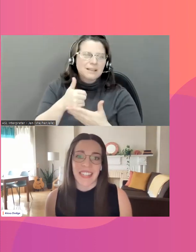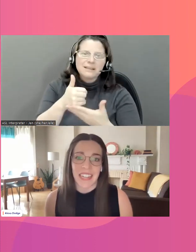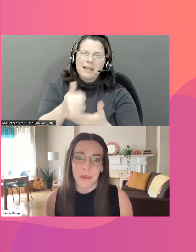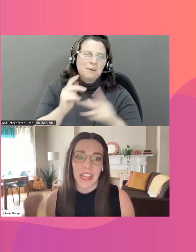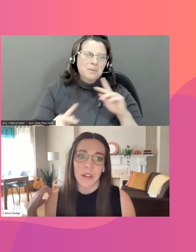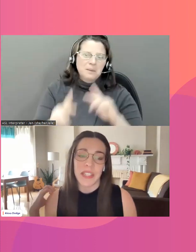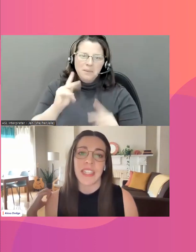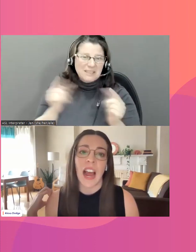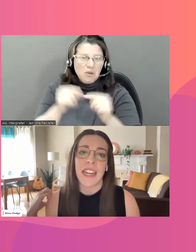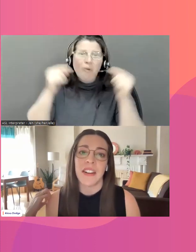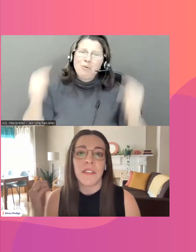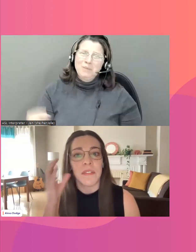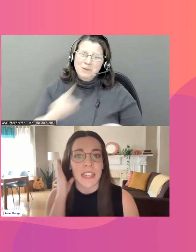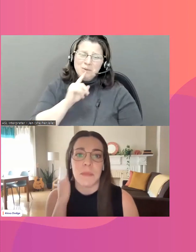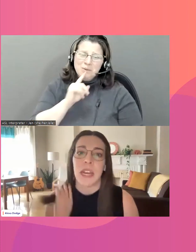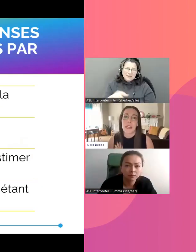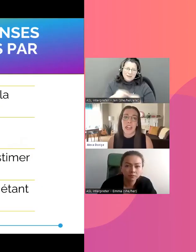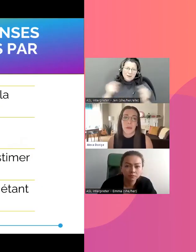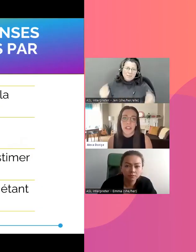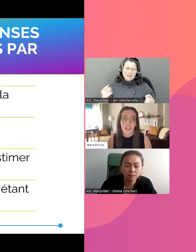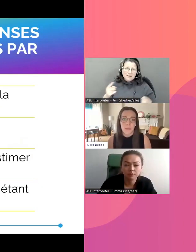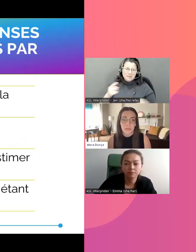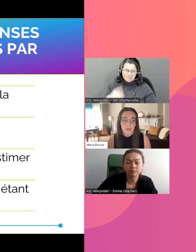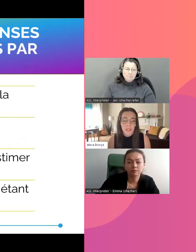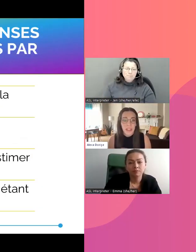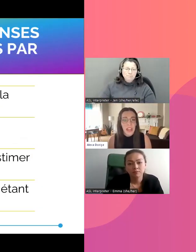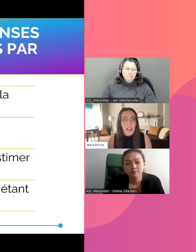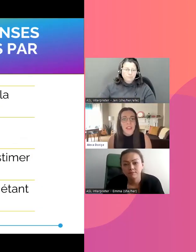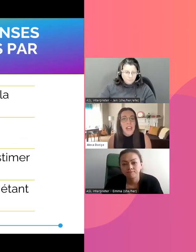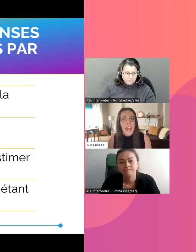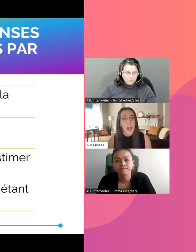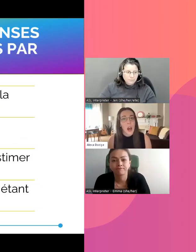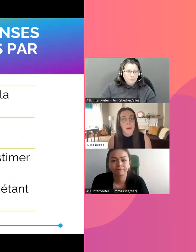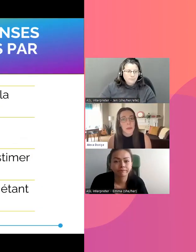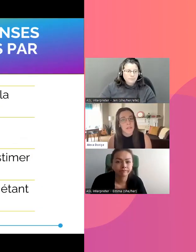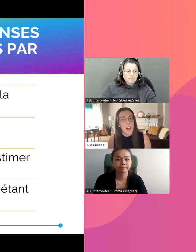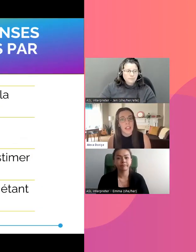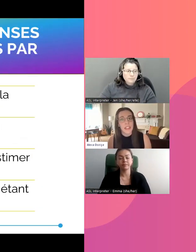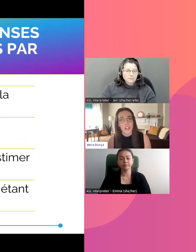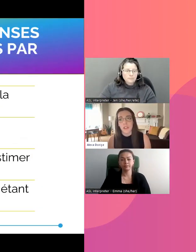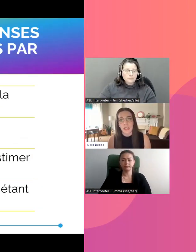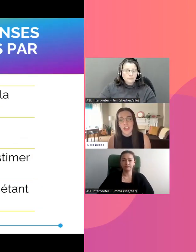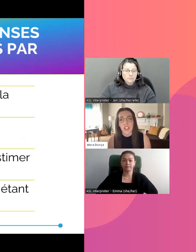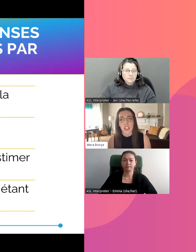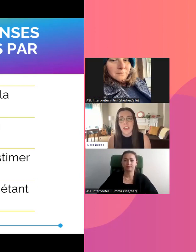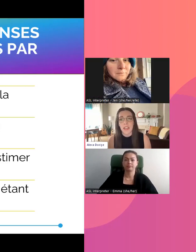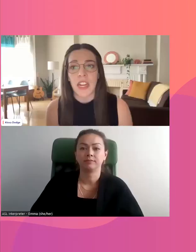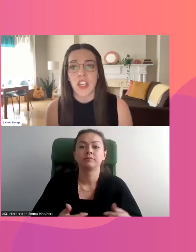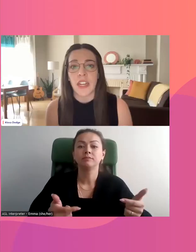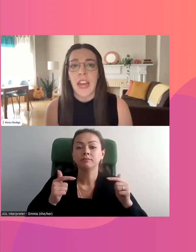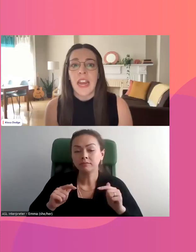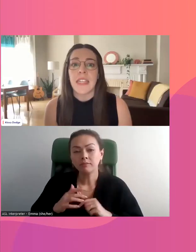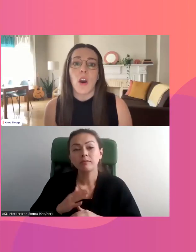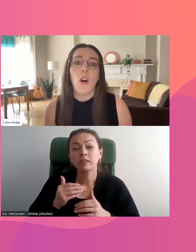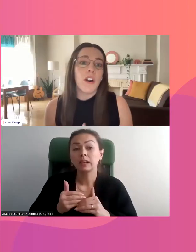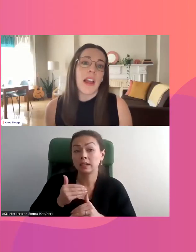n'est pas une bonne approche. Cela ne fonctionne pas. Parce que nous avons blâmer la victime et mettre le fardeau sur